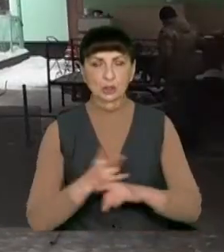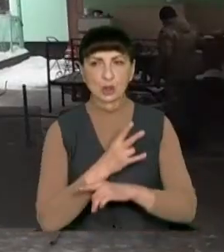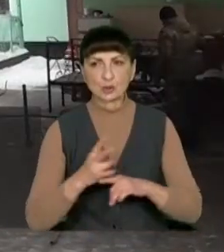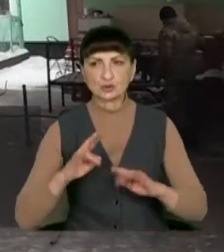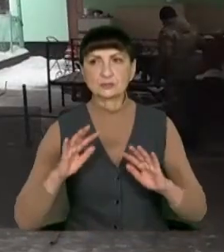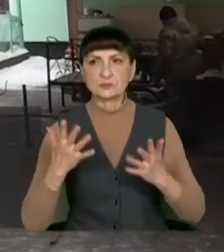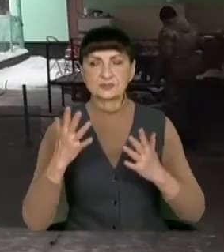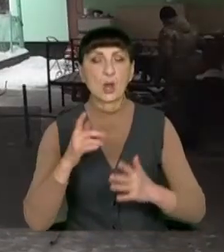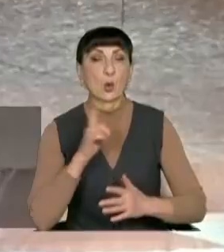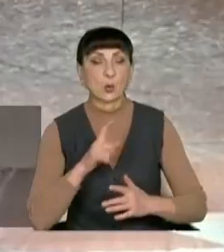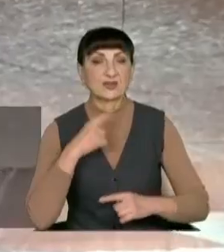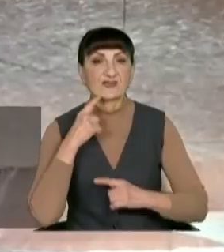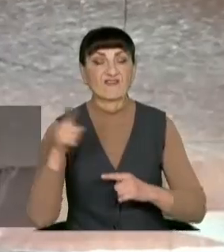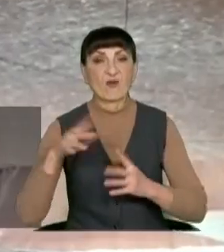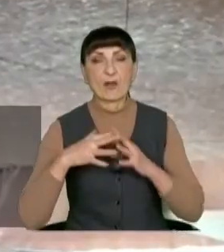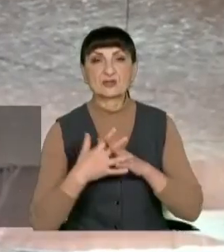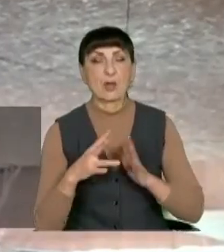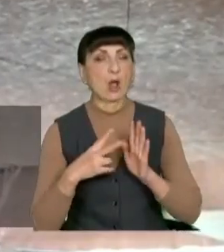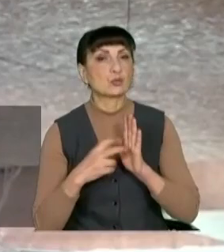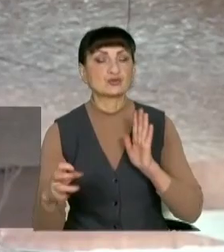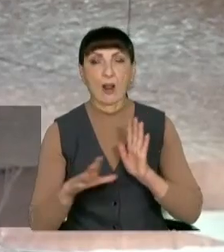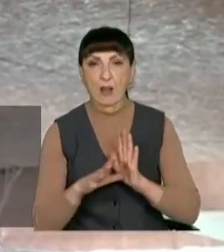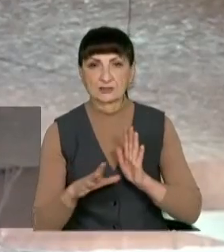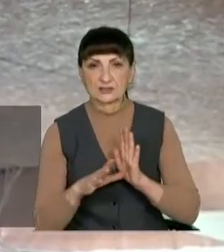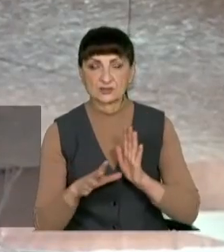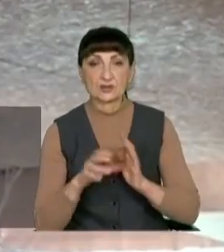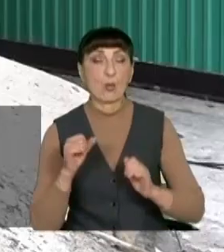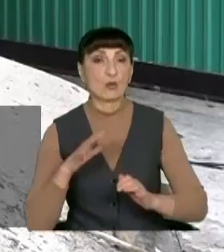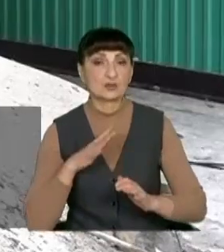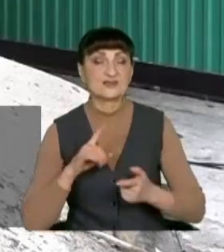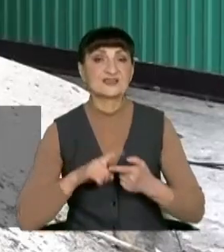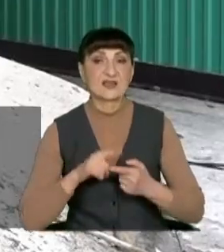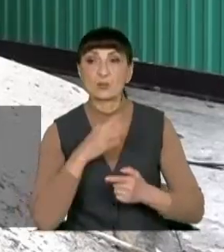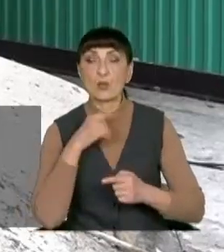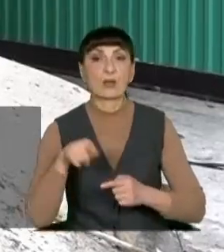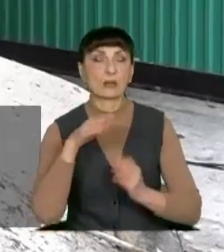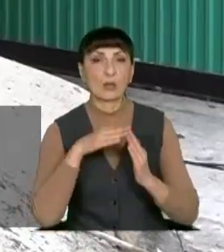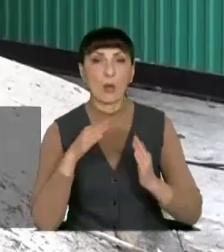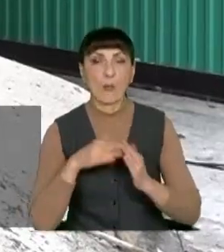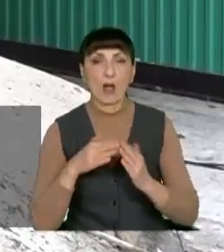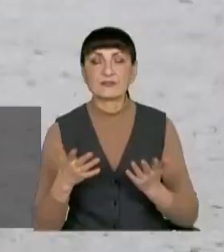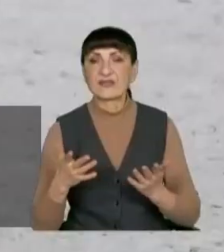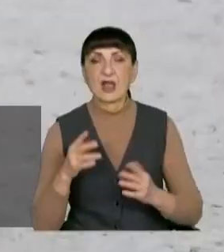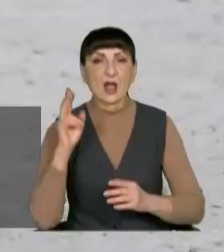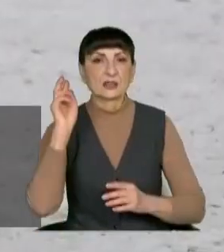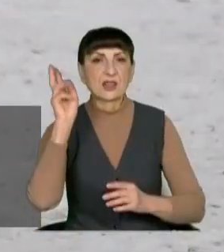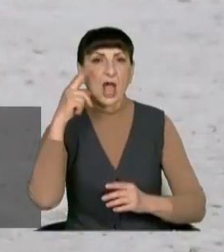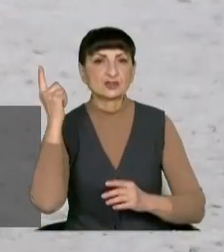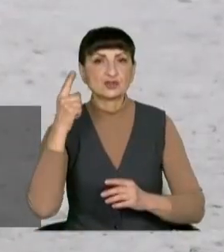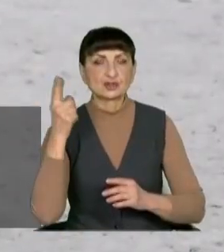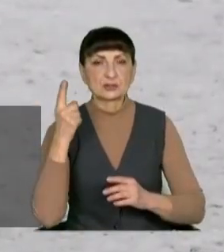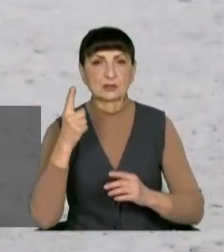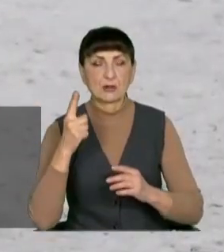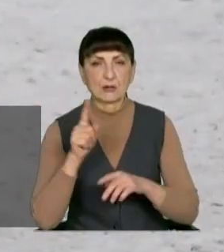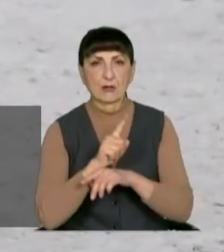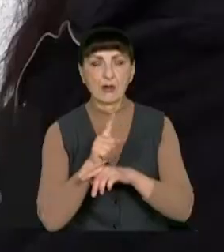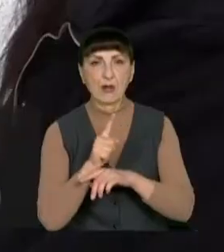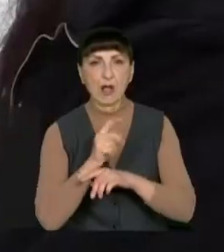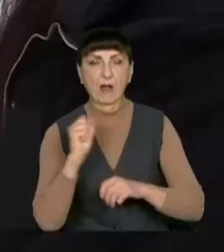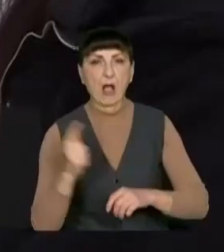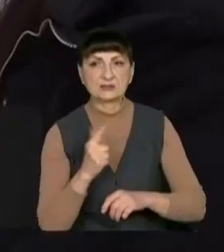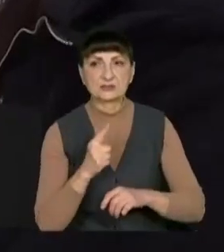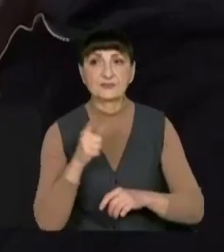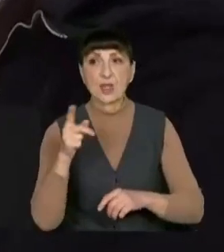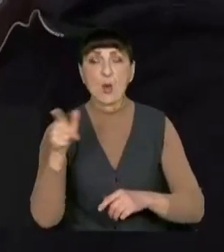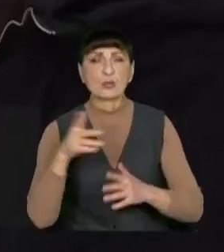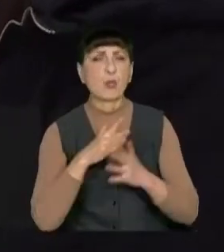происшествия, со слов жителей, в поселке отключили электричество. Вероятно, из-за этого во многих домах не сработали датчики утечки газа. Алканжан Машрухонов живет